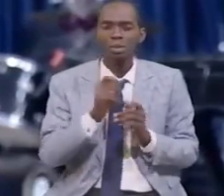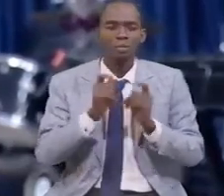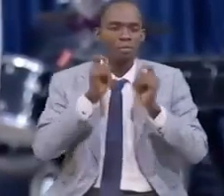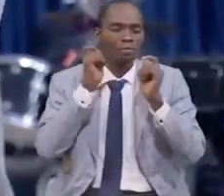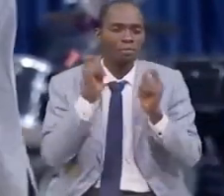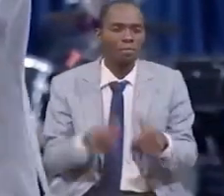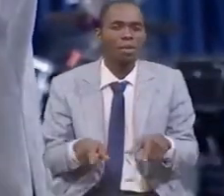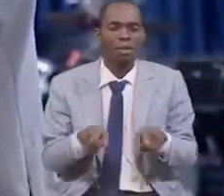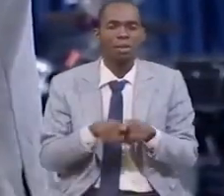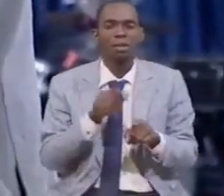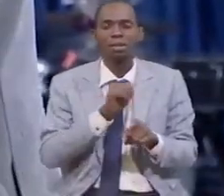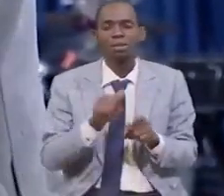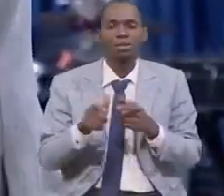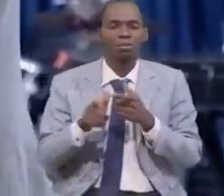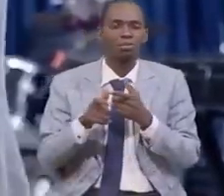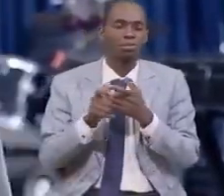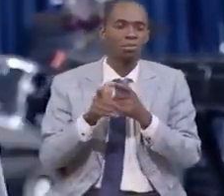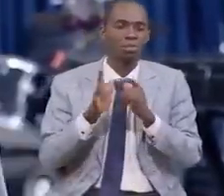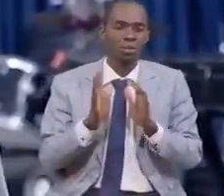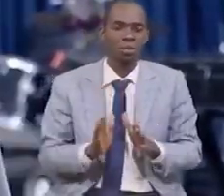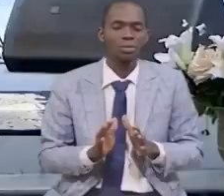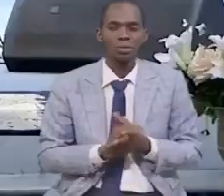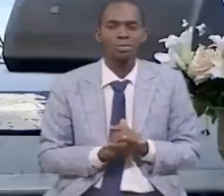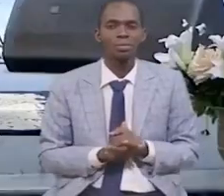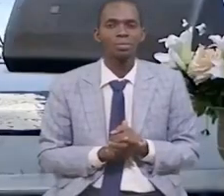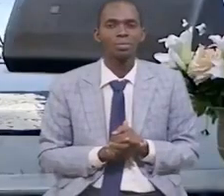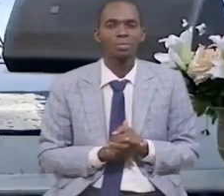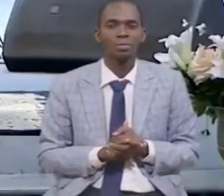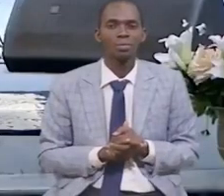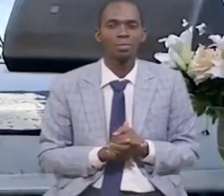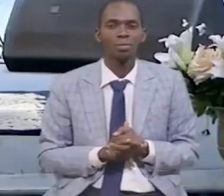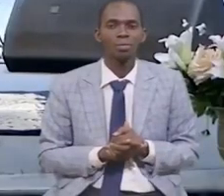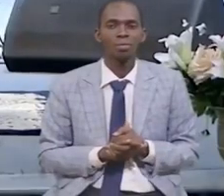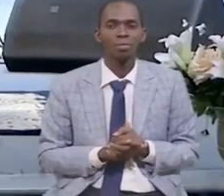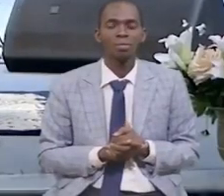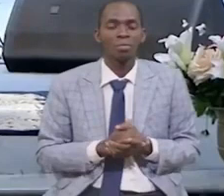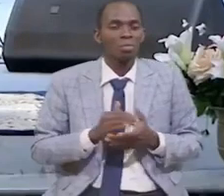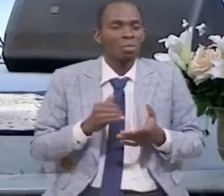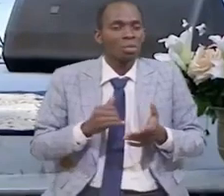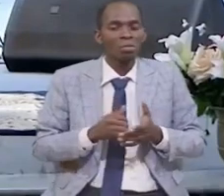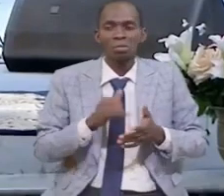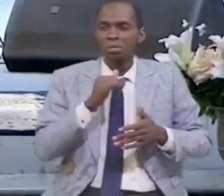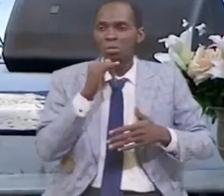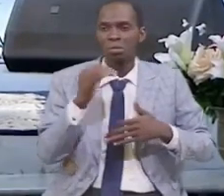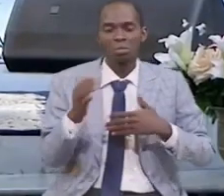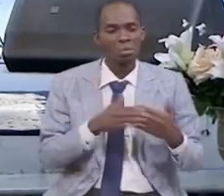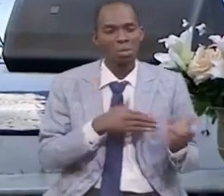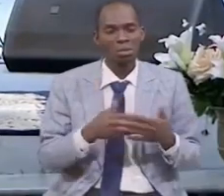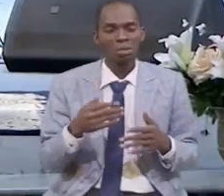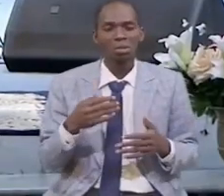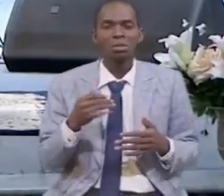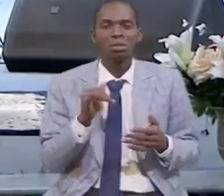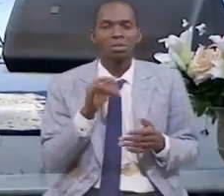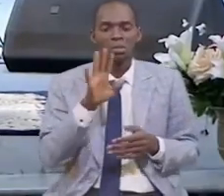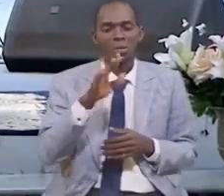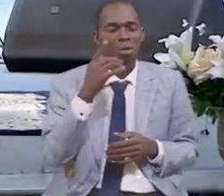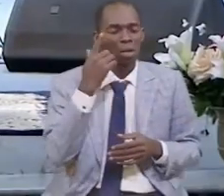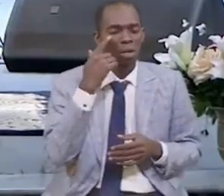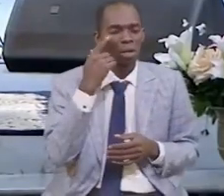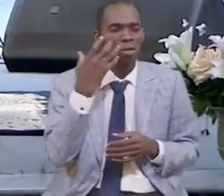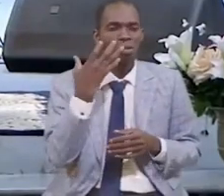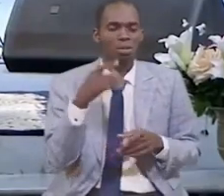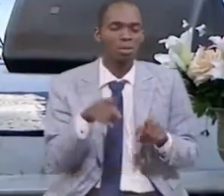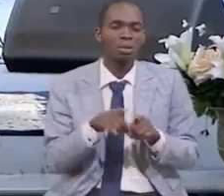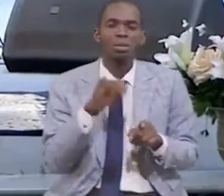పాదాలు గొప్ప పరుగు పందెంలో పరిగెత్తే అగలేటువంటి పాదాలైనా, not it doesn't matter you have the eyes of an eagle, ఒక గ్రద్ద